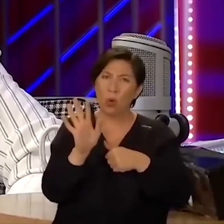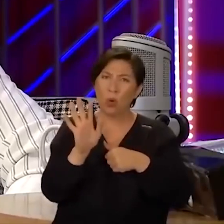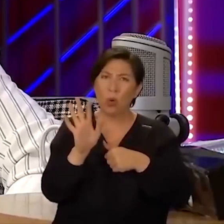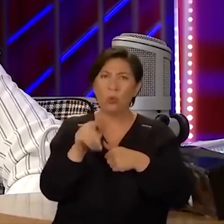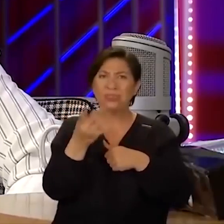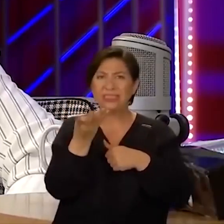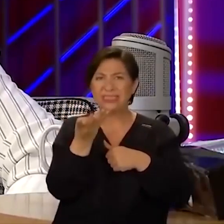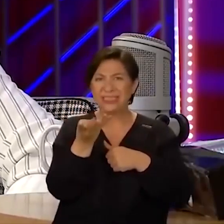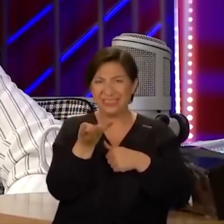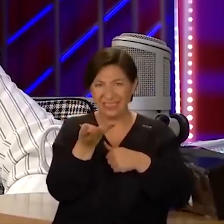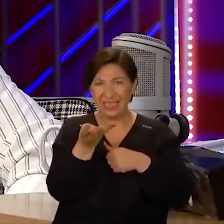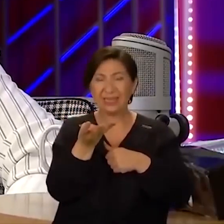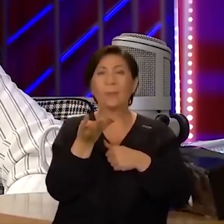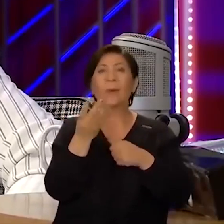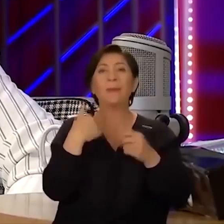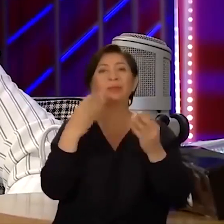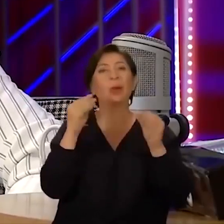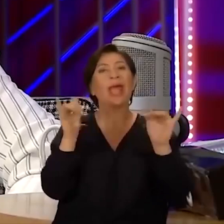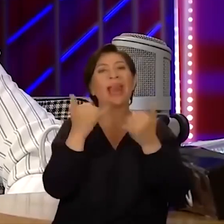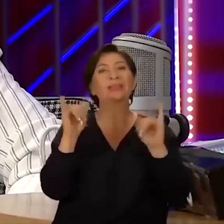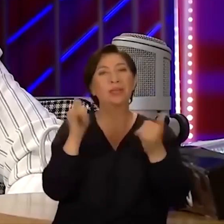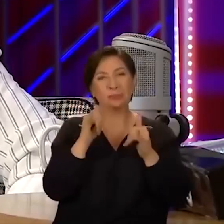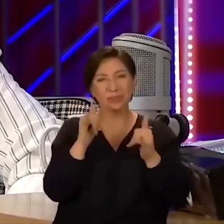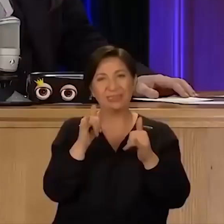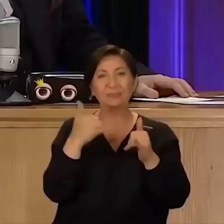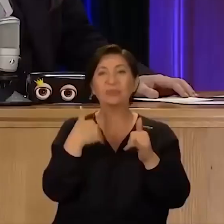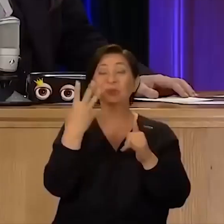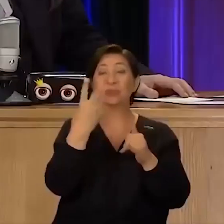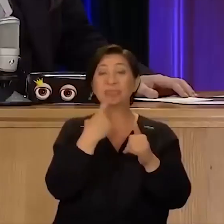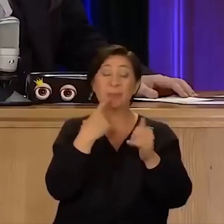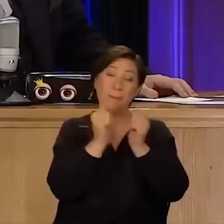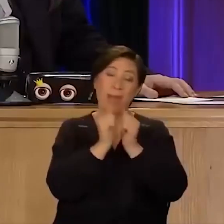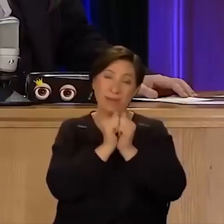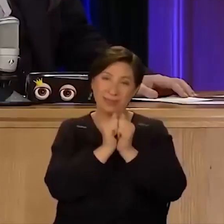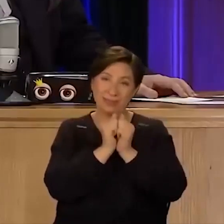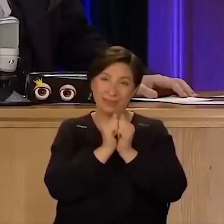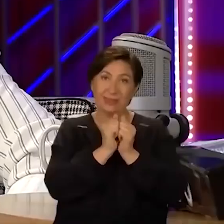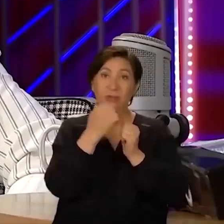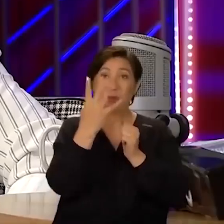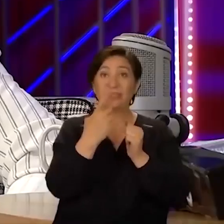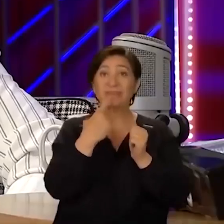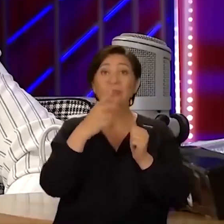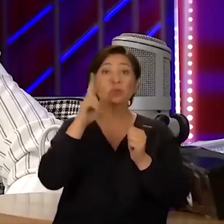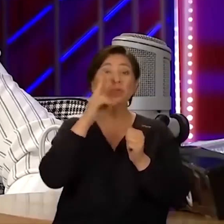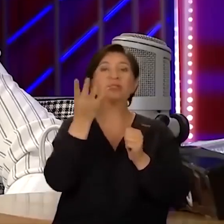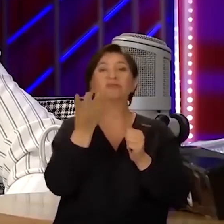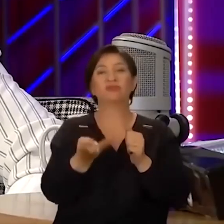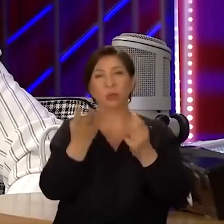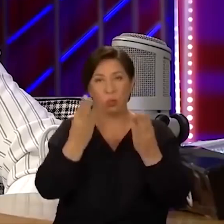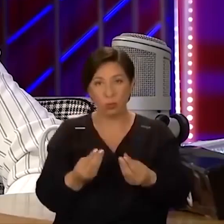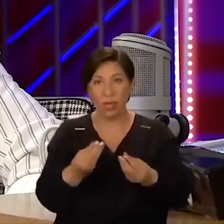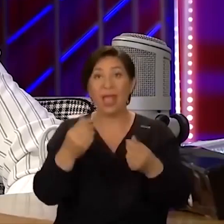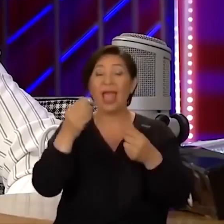yani bu nişanlanma süreci bence çok eğlenceliymiş Biz tabi dört senedir beraberiz 4 senenin sonunda